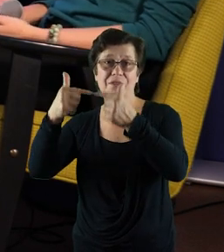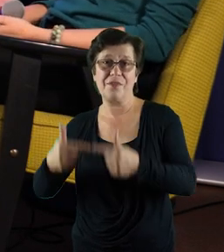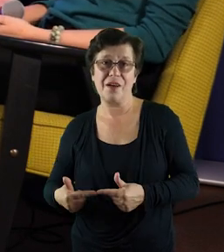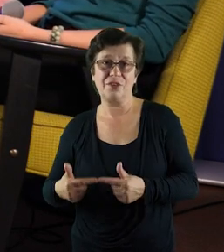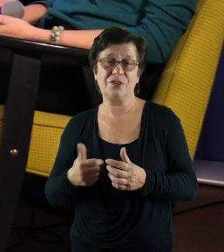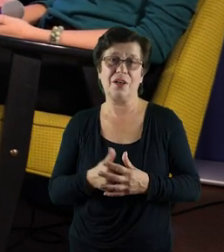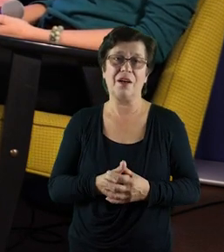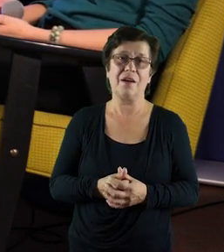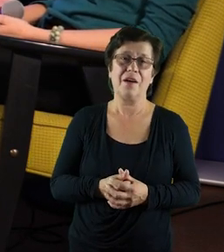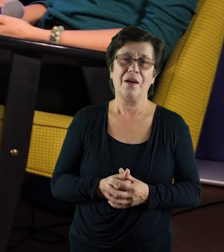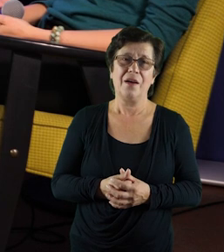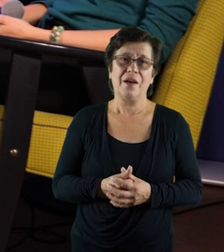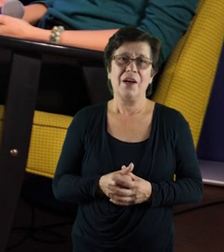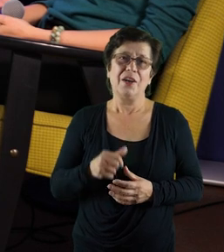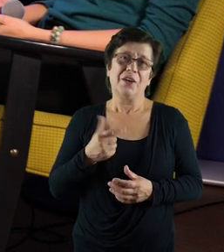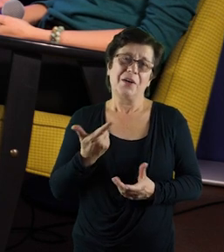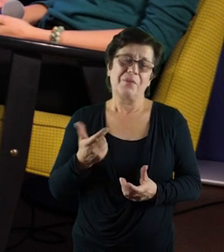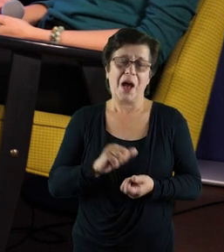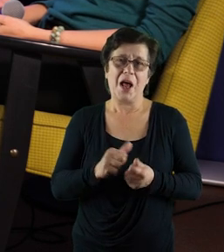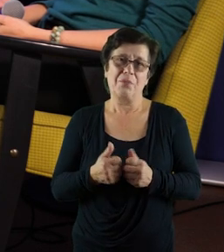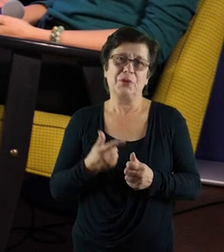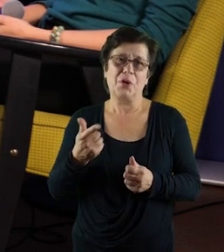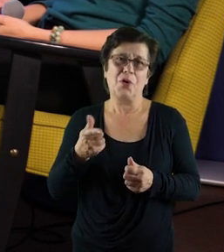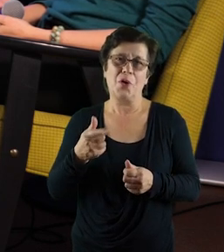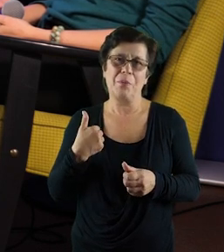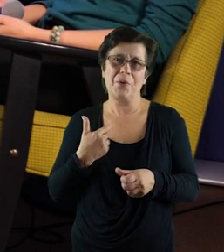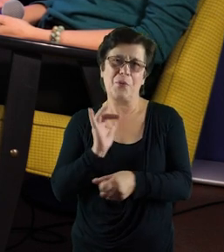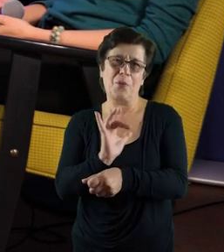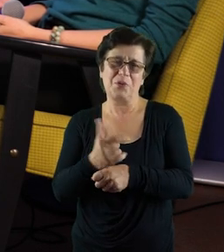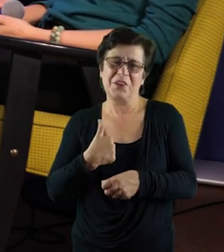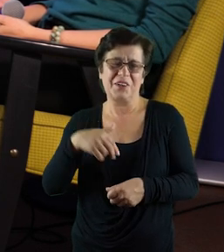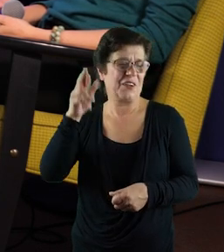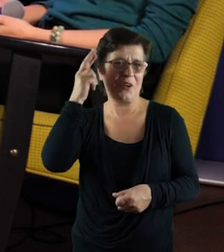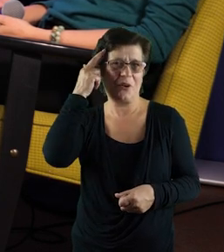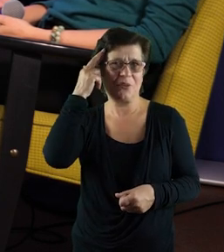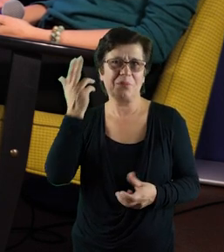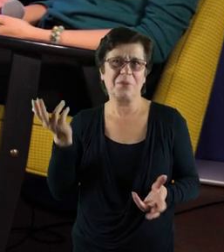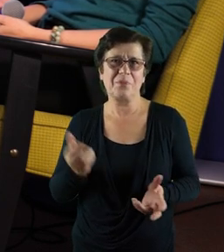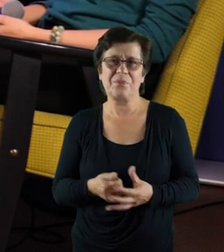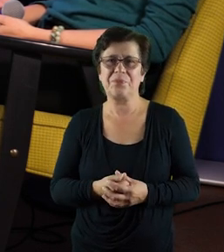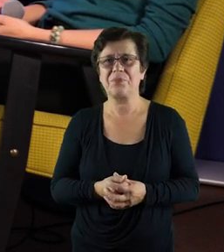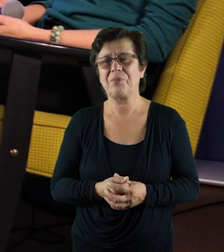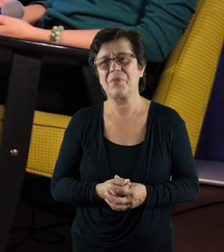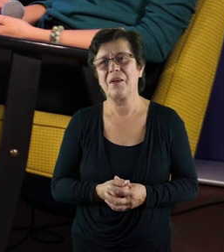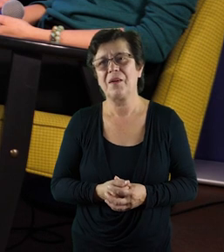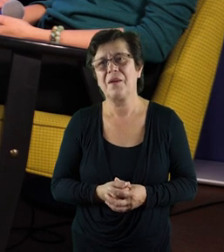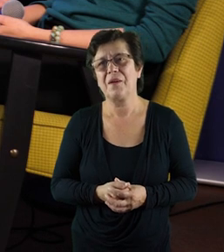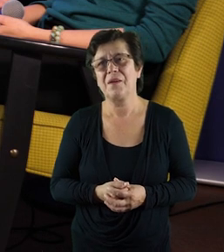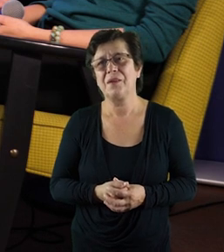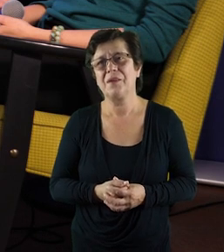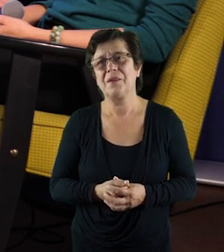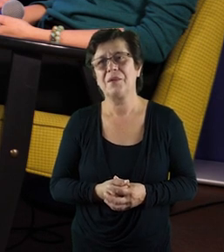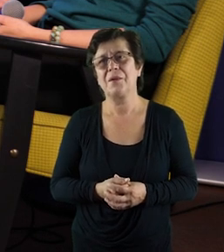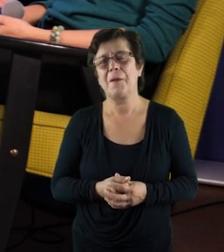negatywnie do Różewicza, chyba że to była taka ironia, której ja nie rozumiem. On przede wszystkim patronował